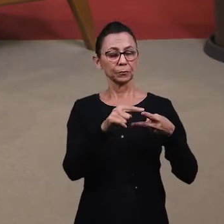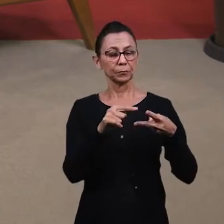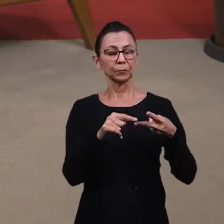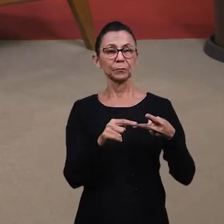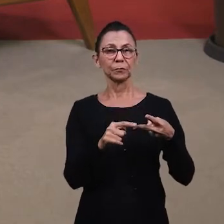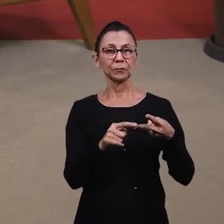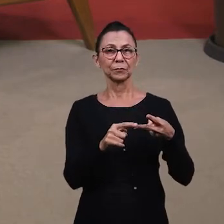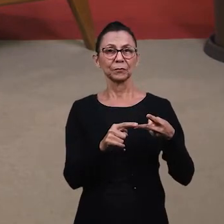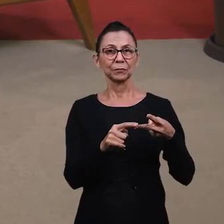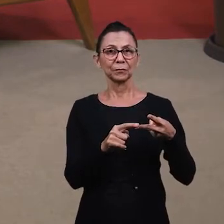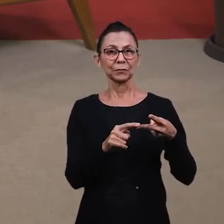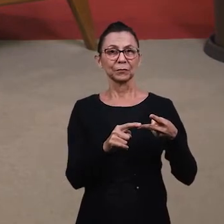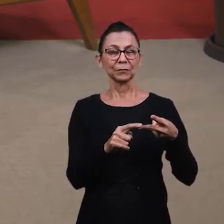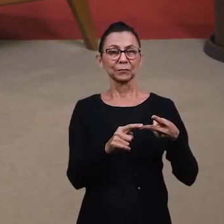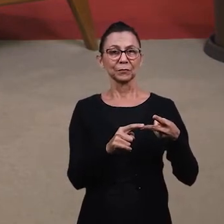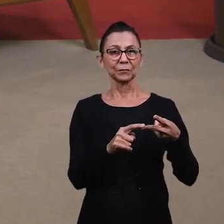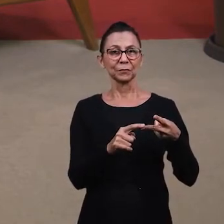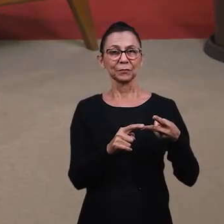Daniel,